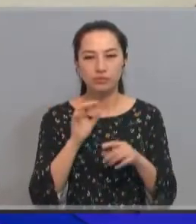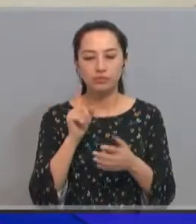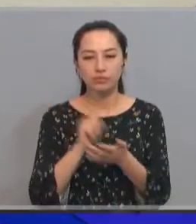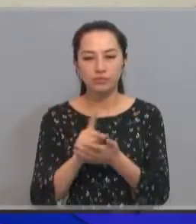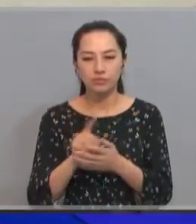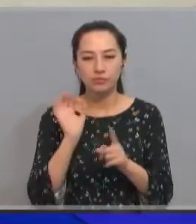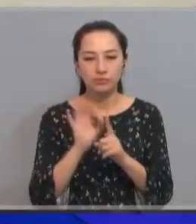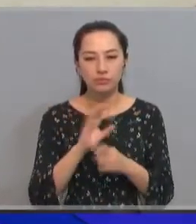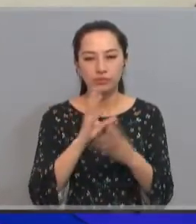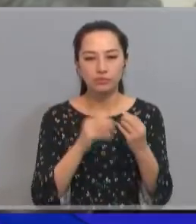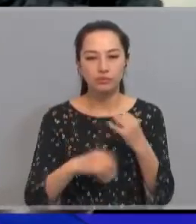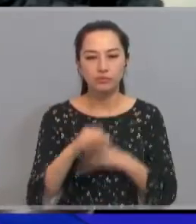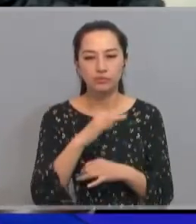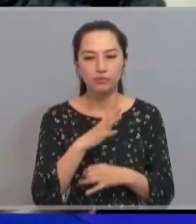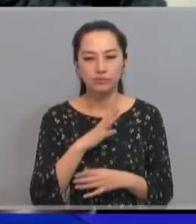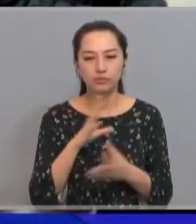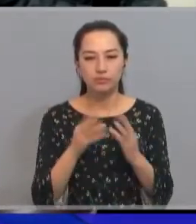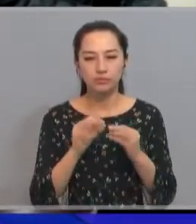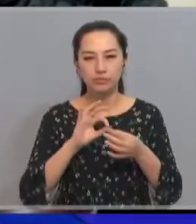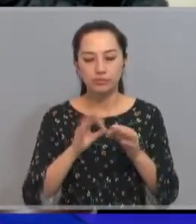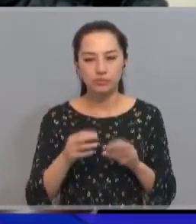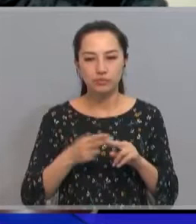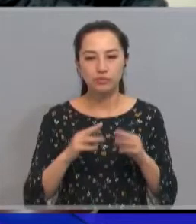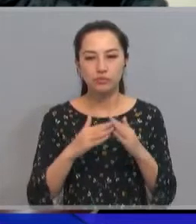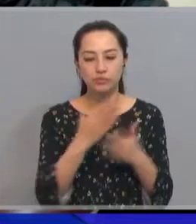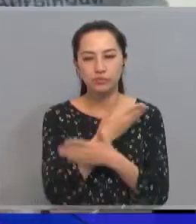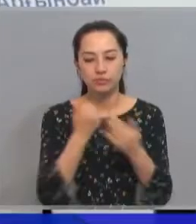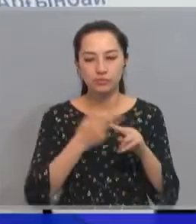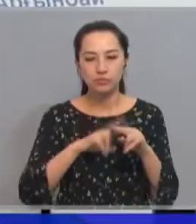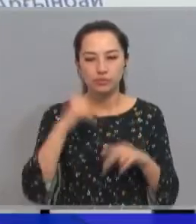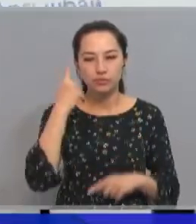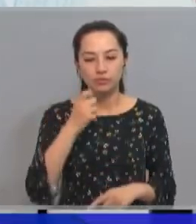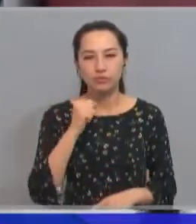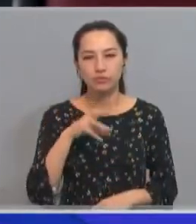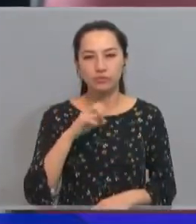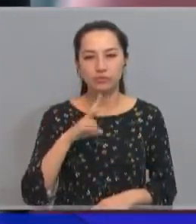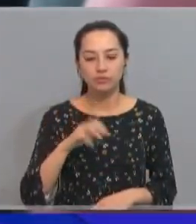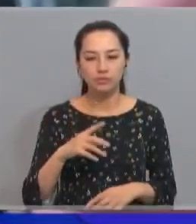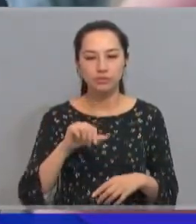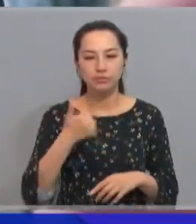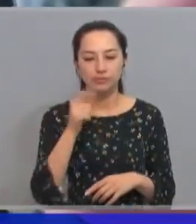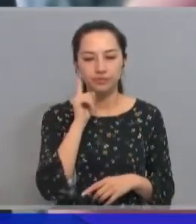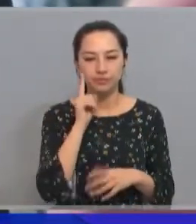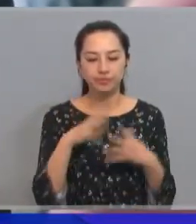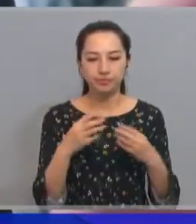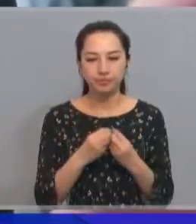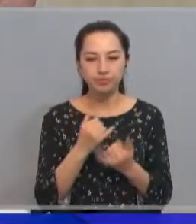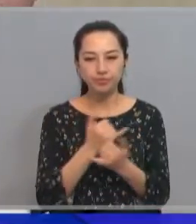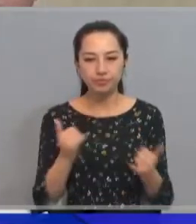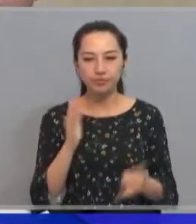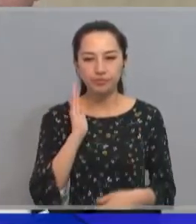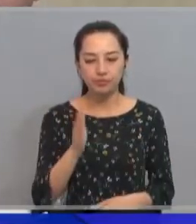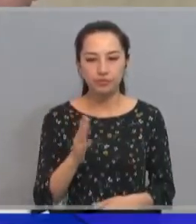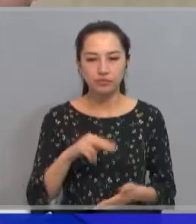міндеттерін айқындады. Медиа жоспарларын талқылады. Үйі жоқтың күйі жоқ. Осын ескерген аманаттықтар әуелі жас отбасыларды баспанамен